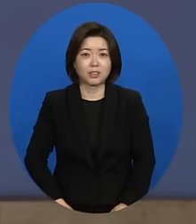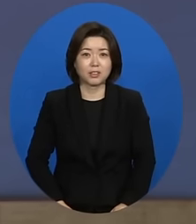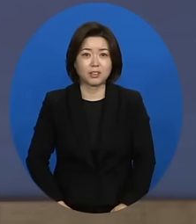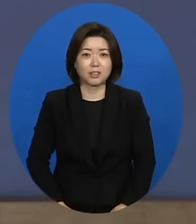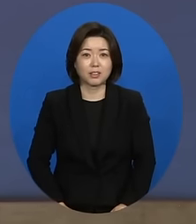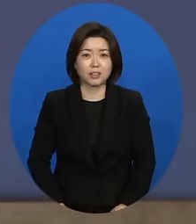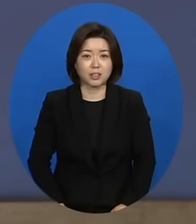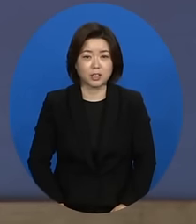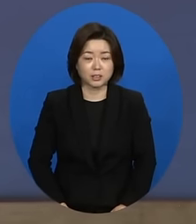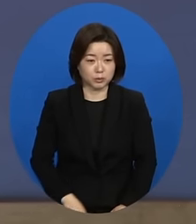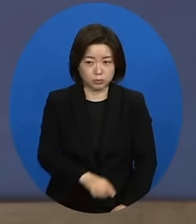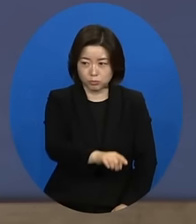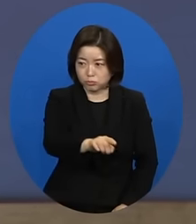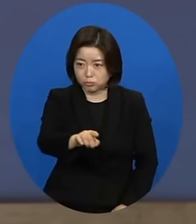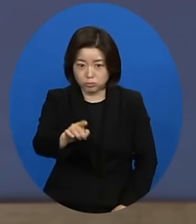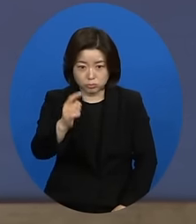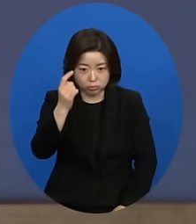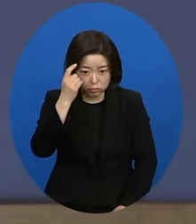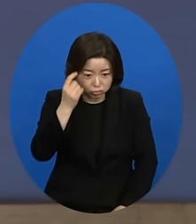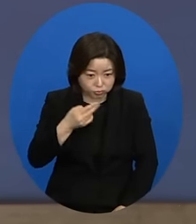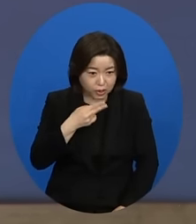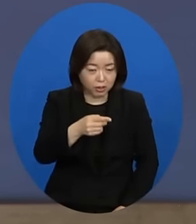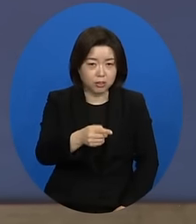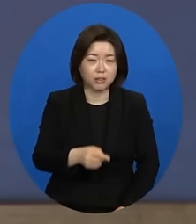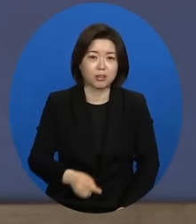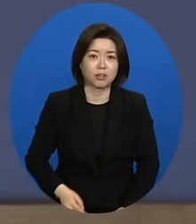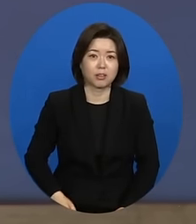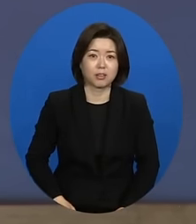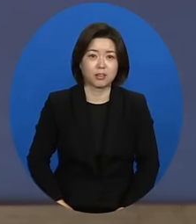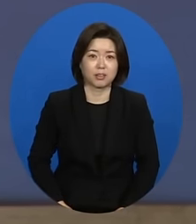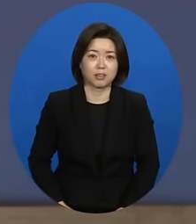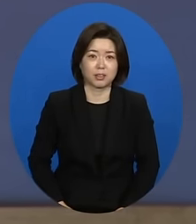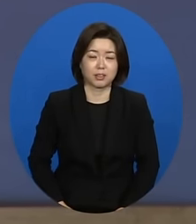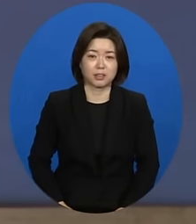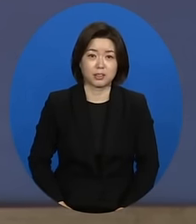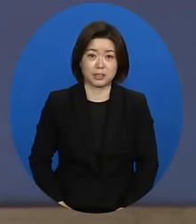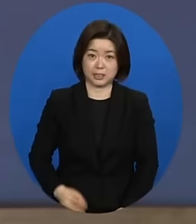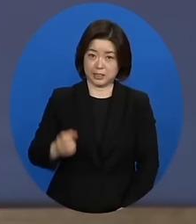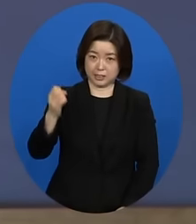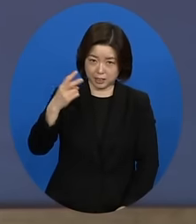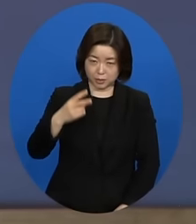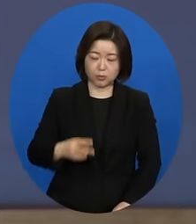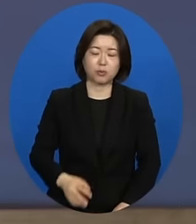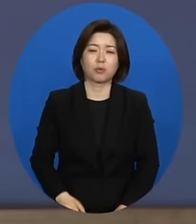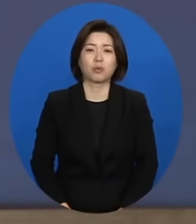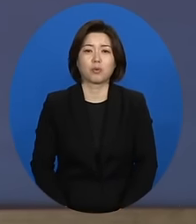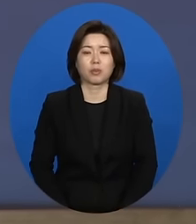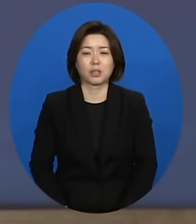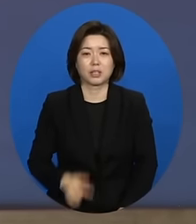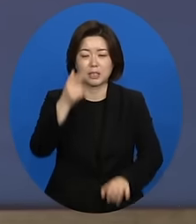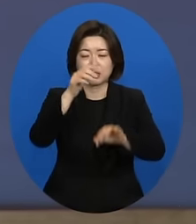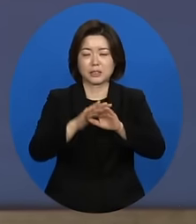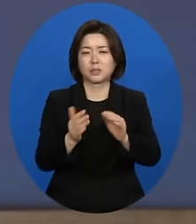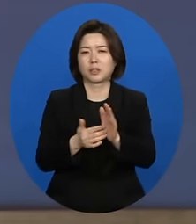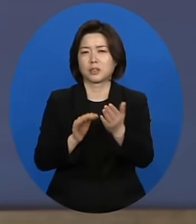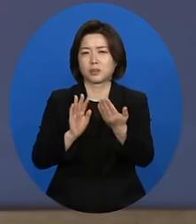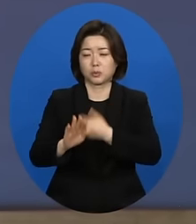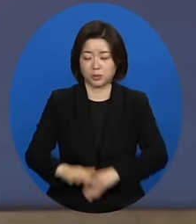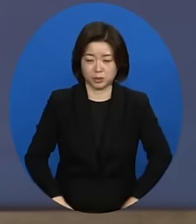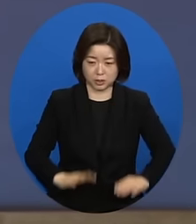이게 전혀 개념이 없는 거예요 지금. 그리고는 예배 마치고 집에